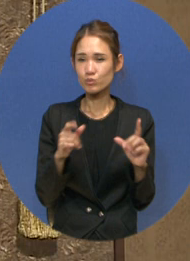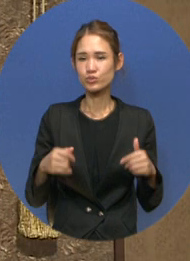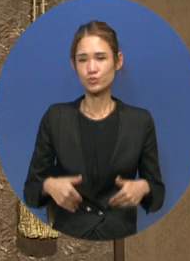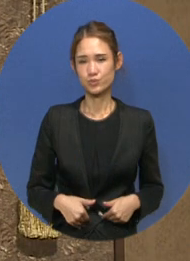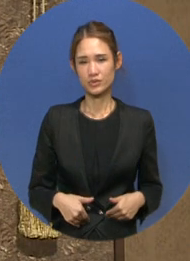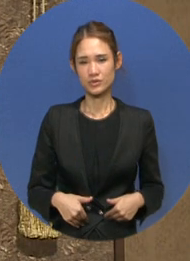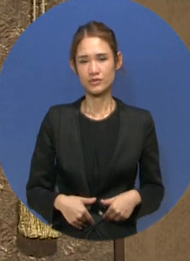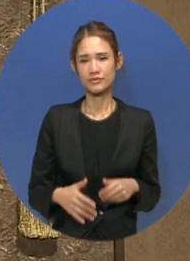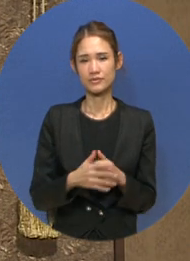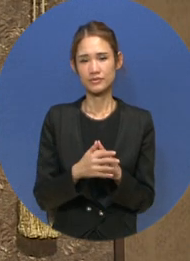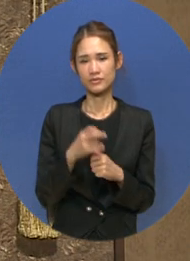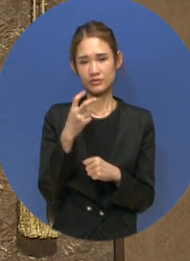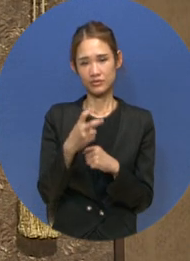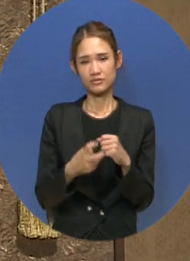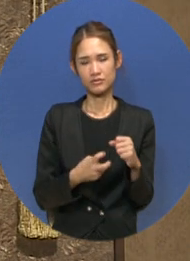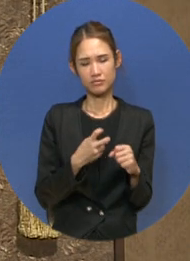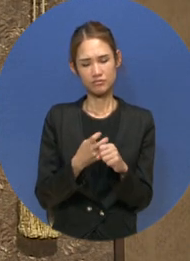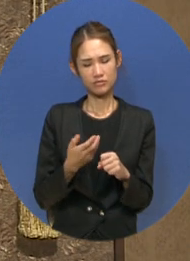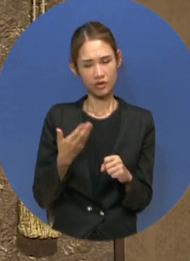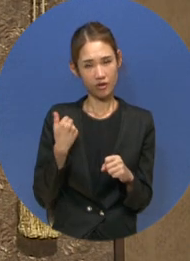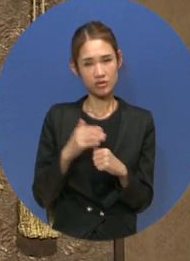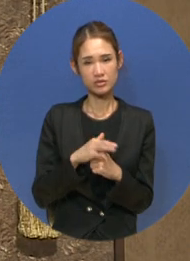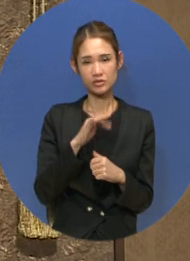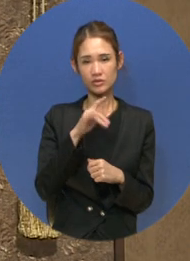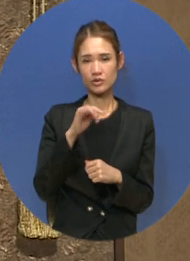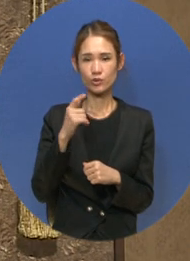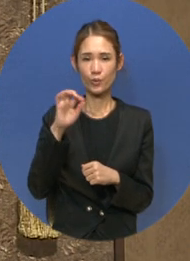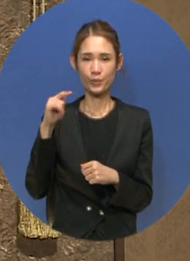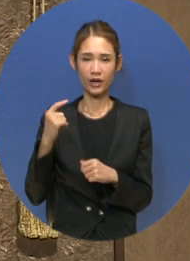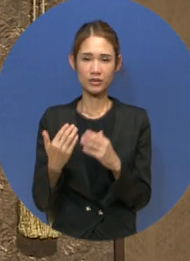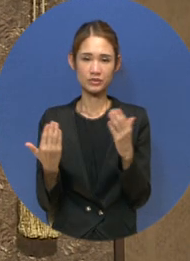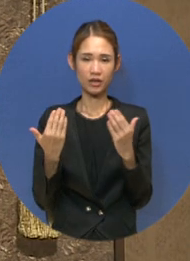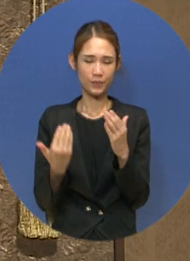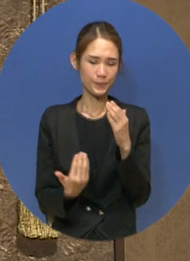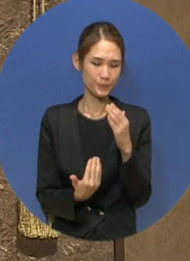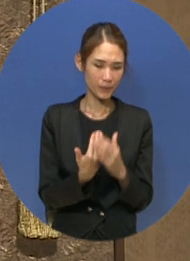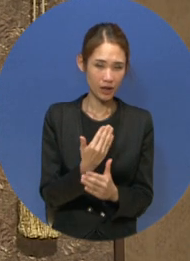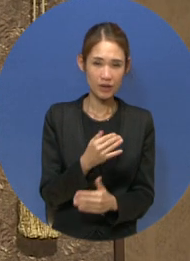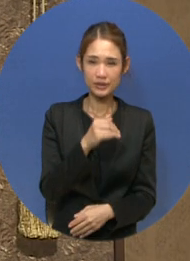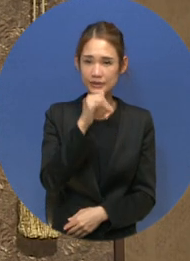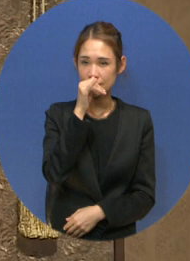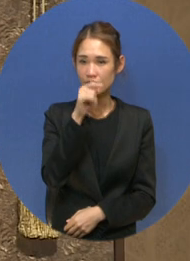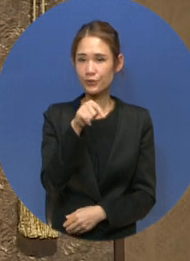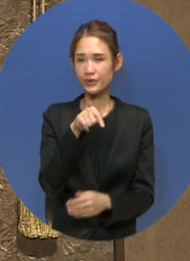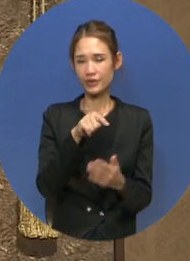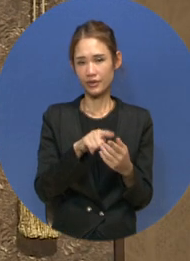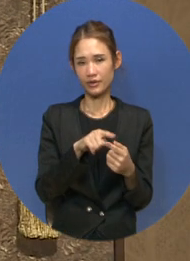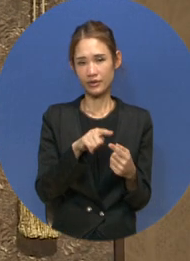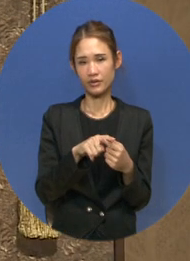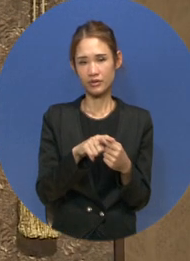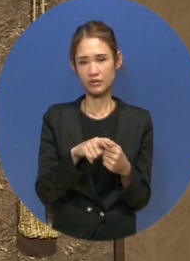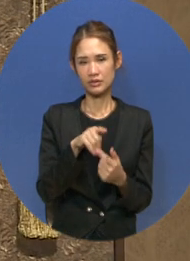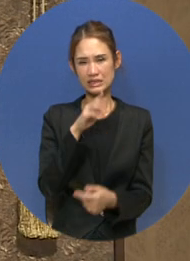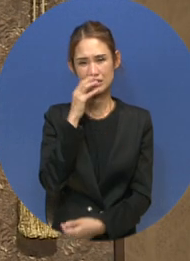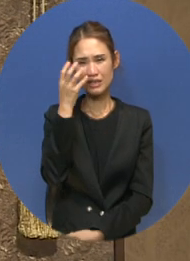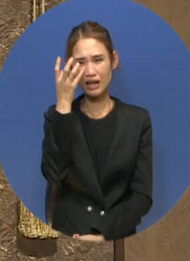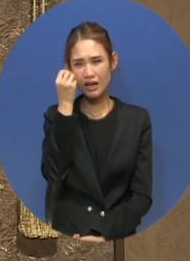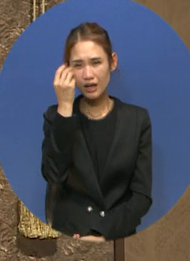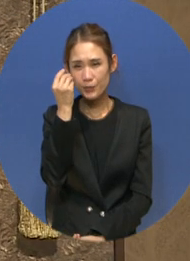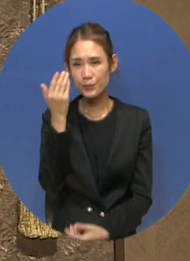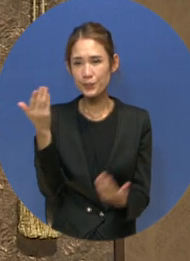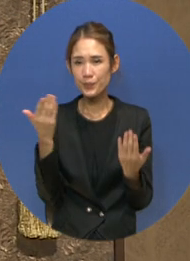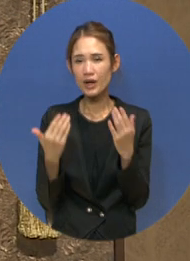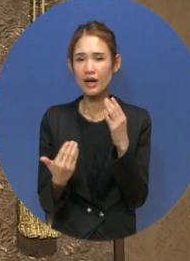필요합니다. 한 20년 전인가 지전파 사건이라는 사건이 있었습니다. 이 사건은 참 특이한 사건이었는데요.